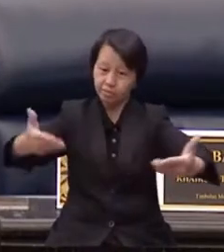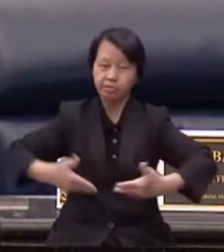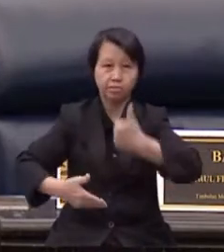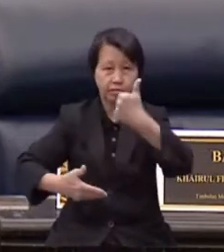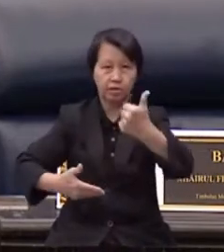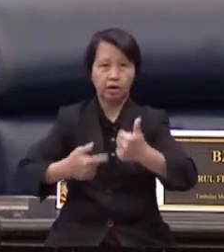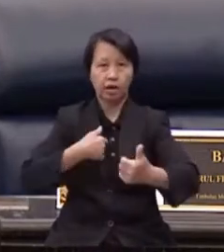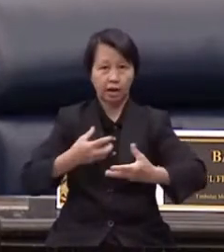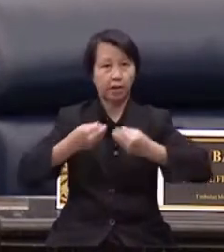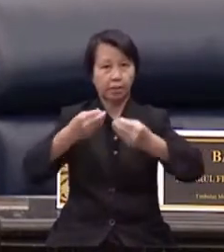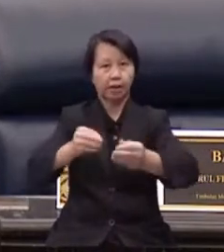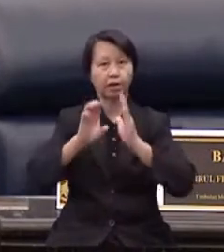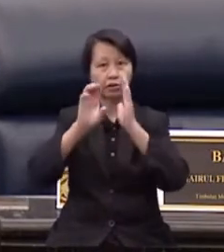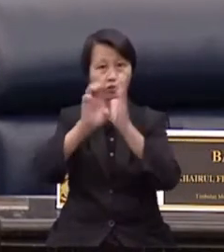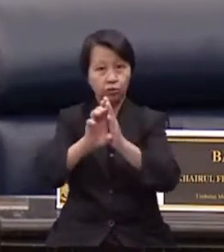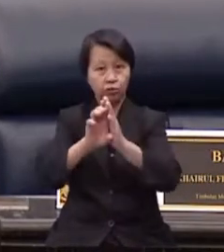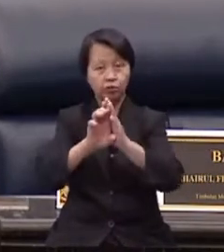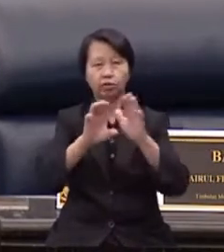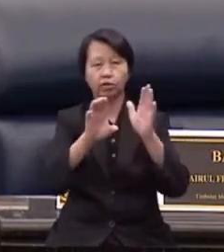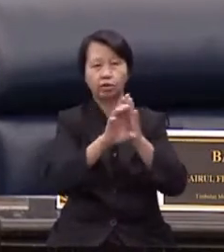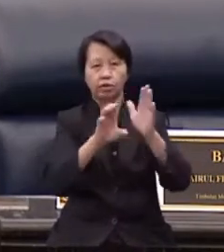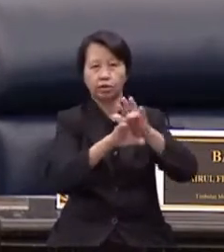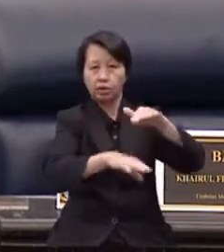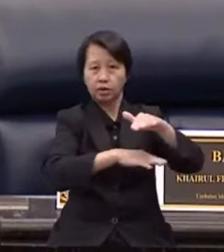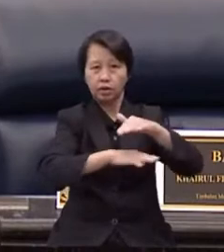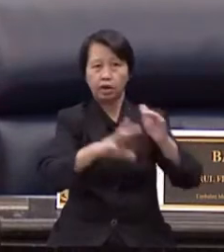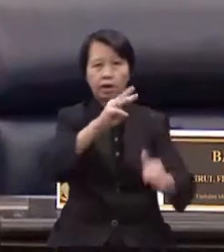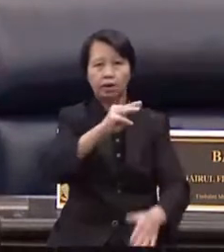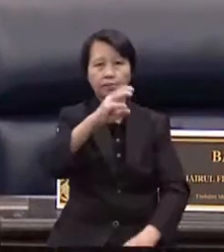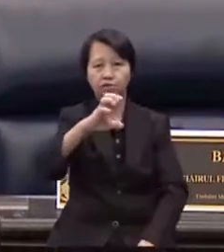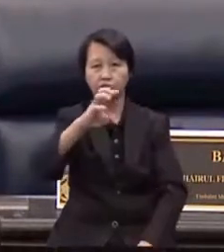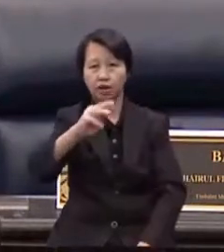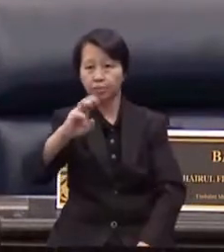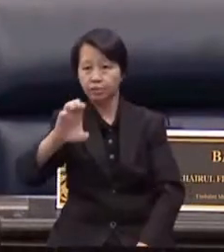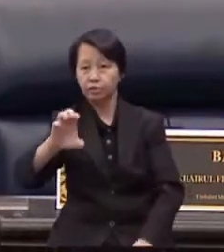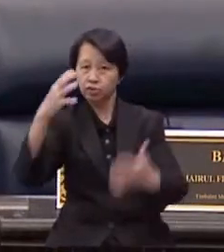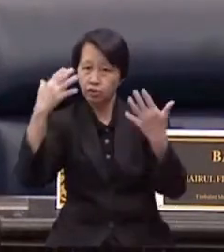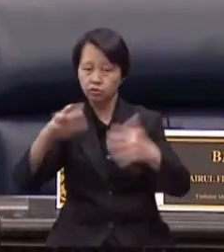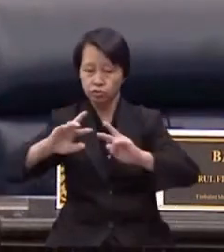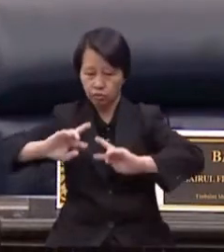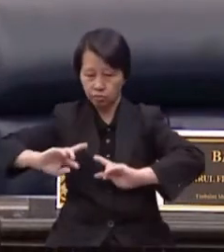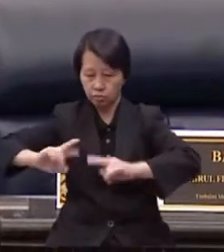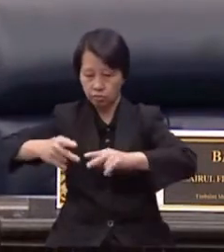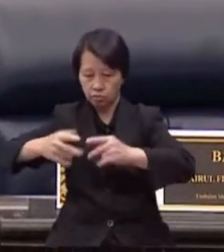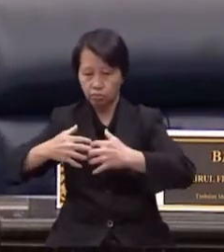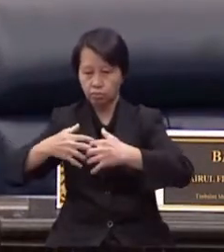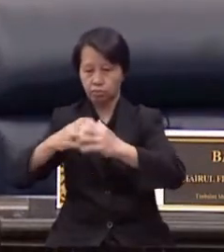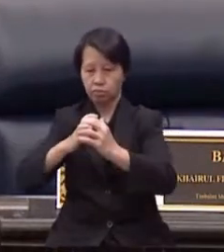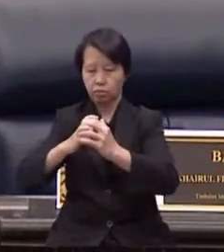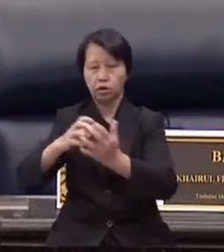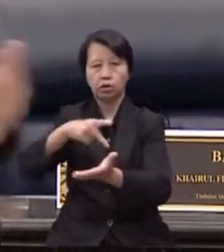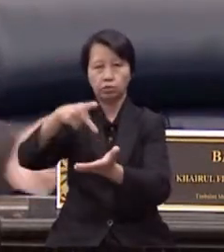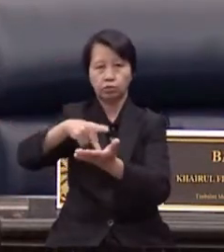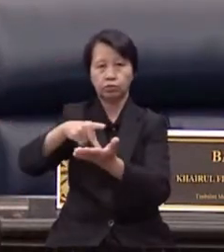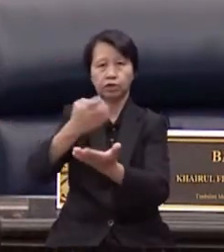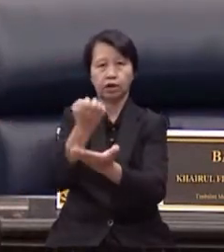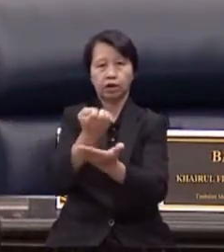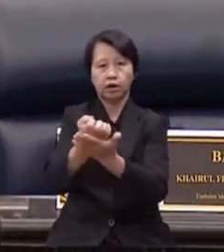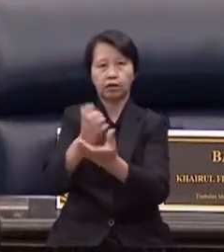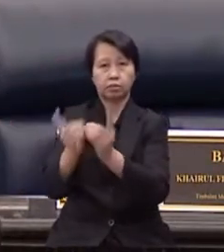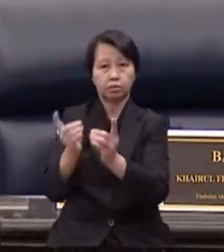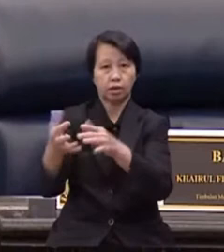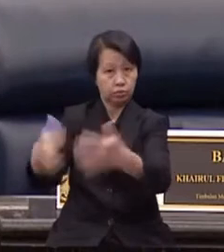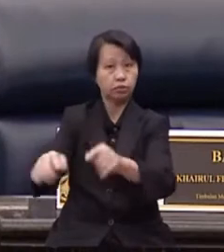rasanya bagi contoh sepertilah di bawah usaha mcmc kami telah membangunkan pusat ekonomi digital di